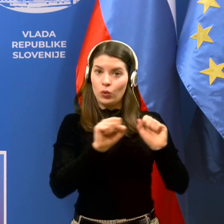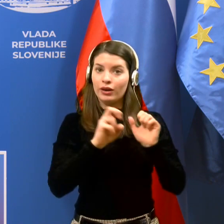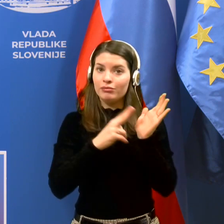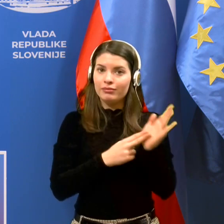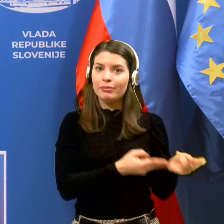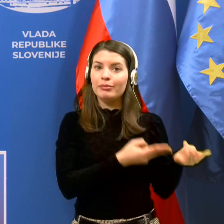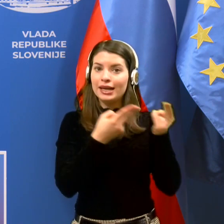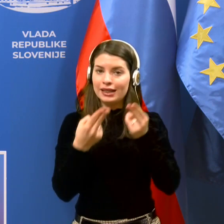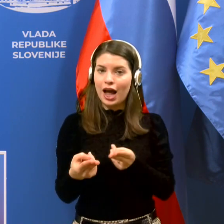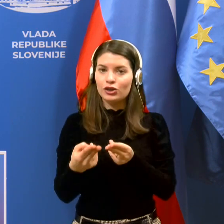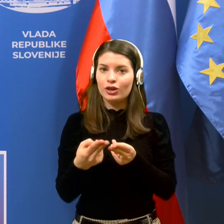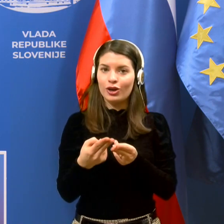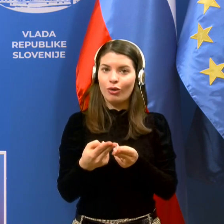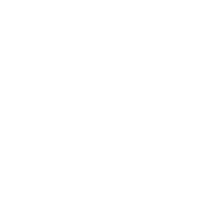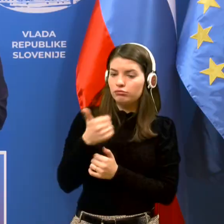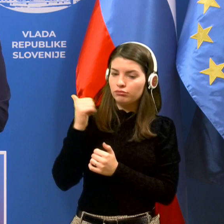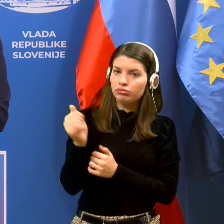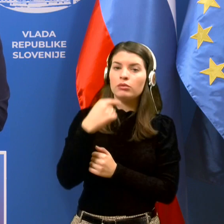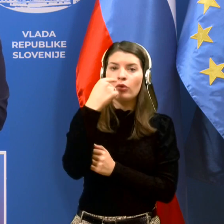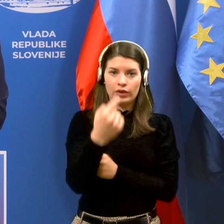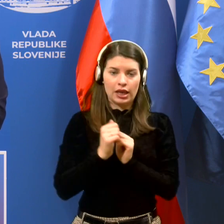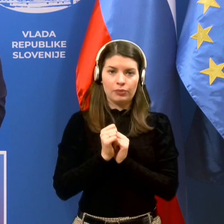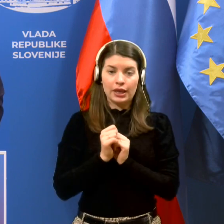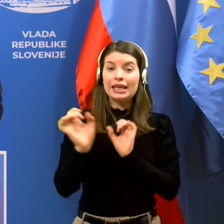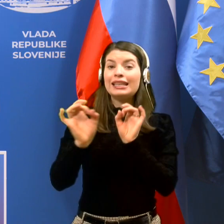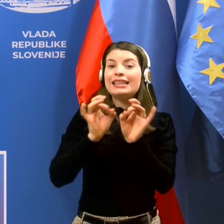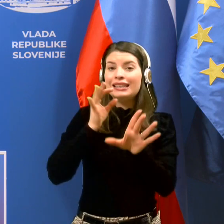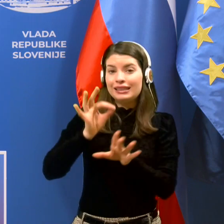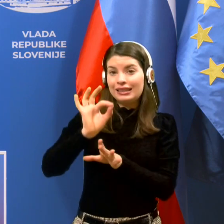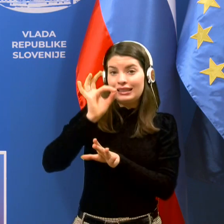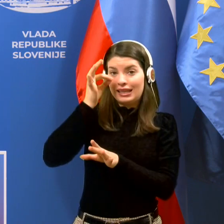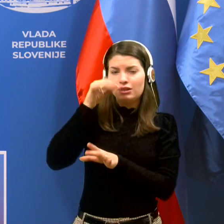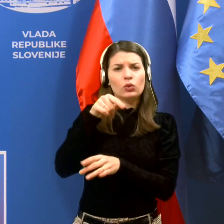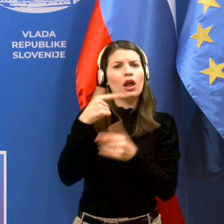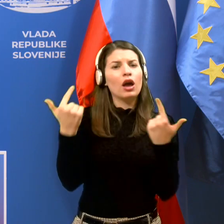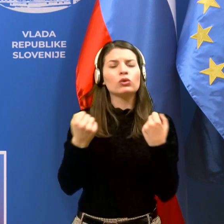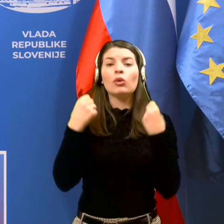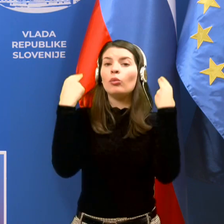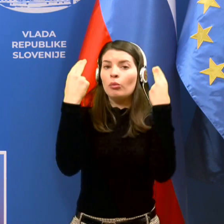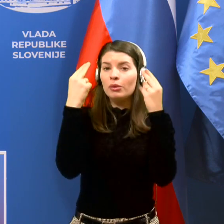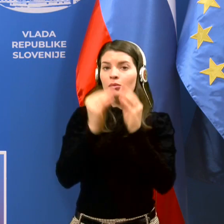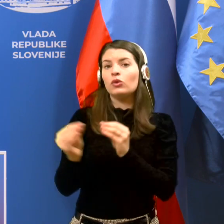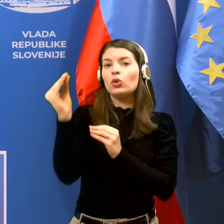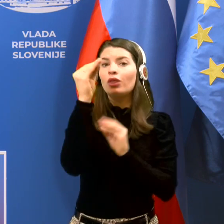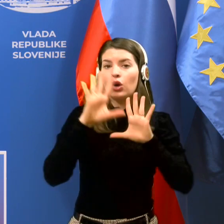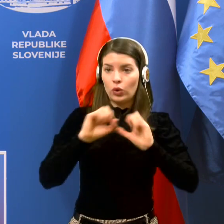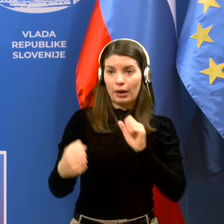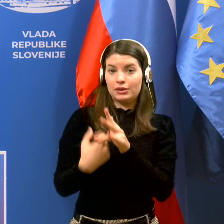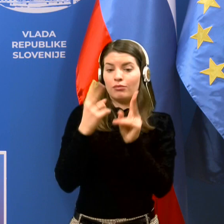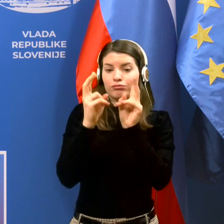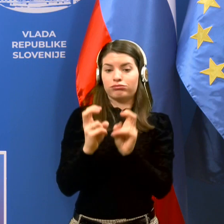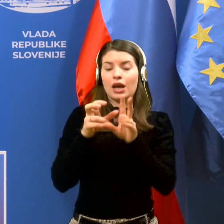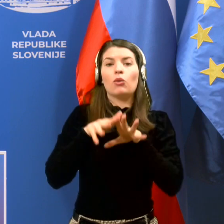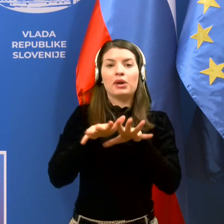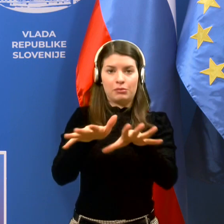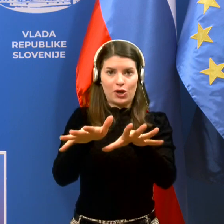prinašajo določene učinke. Hitri testi so lahko pomemben dodaten ukrep v epidemiji,